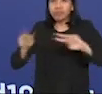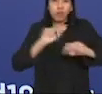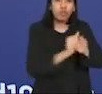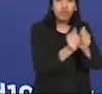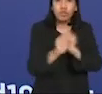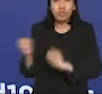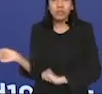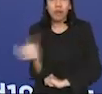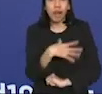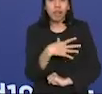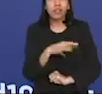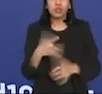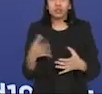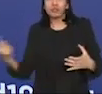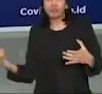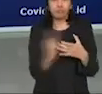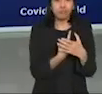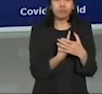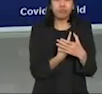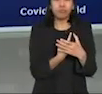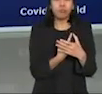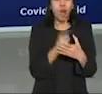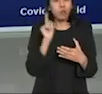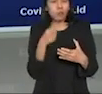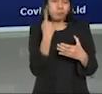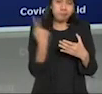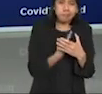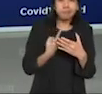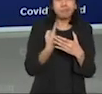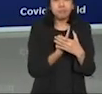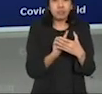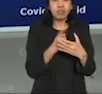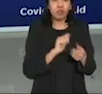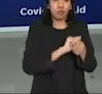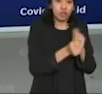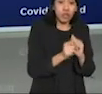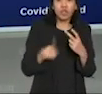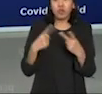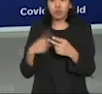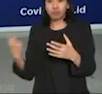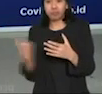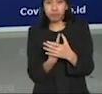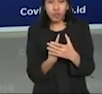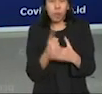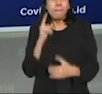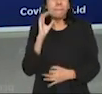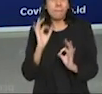diikuti dengan isolasi yang ketat Hai saudara-saudara ini menjadi kunci di dalam kaitan dengan pengendalian